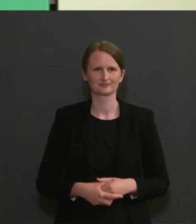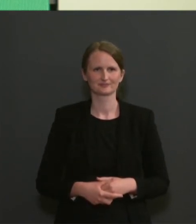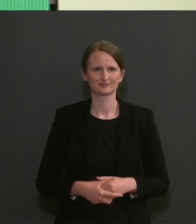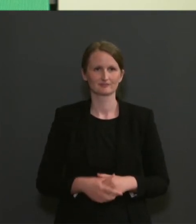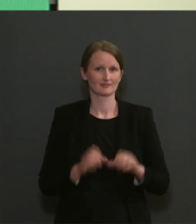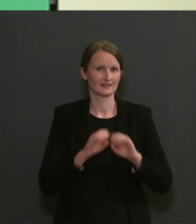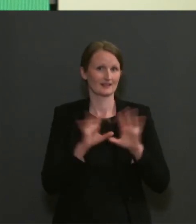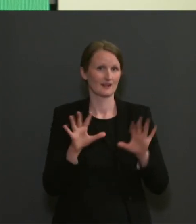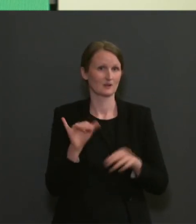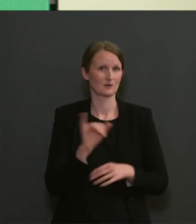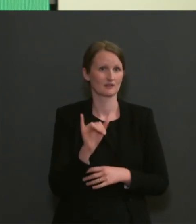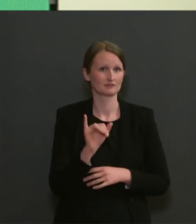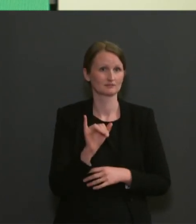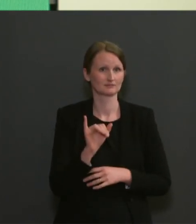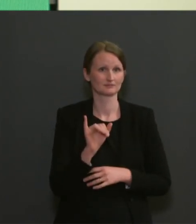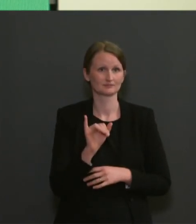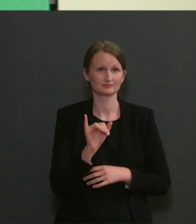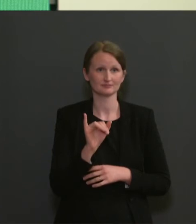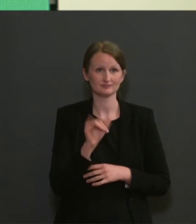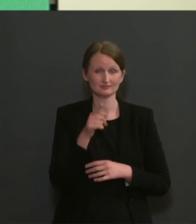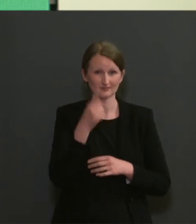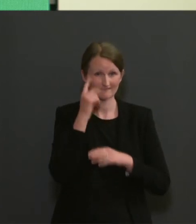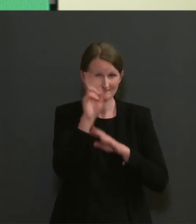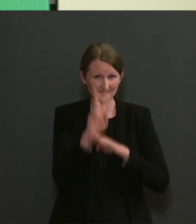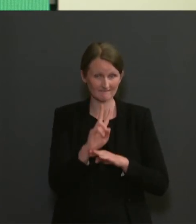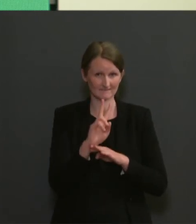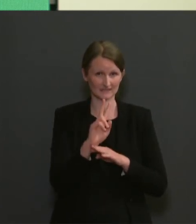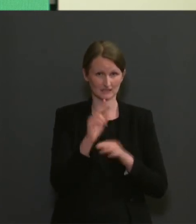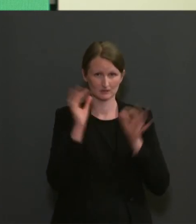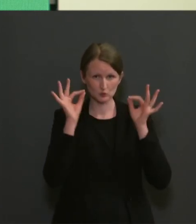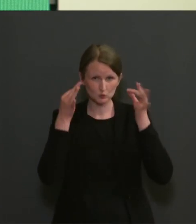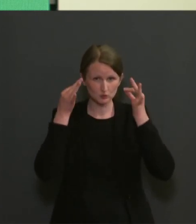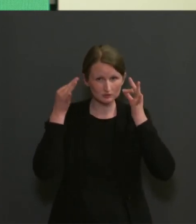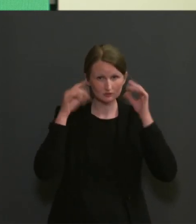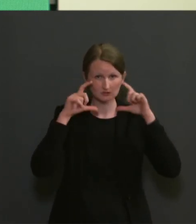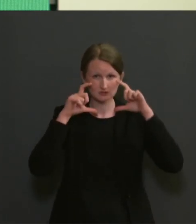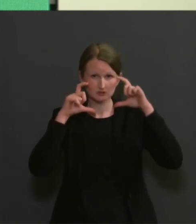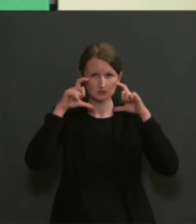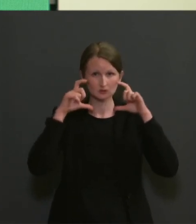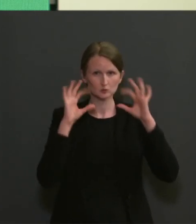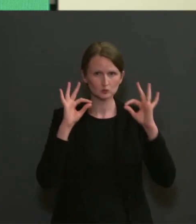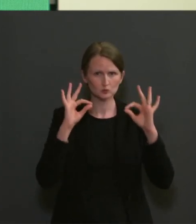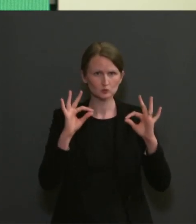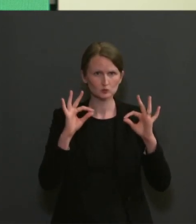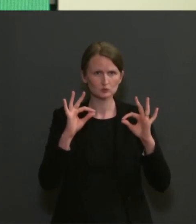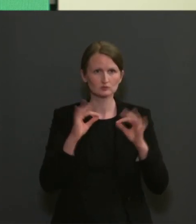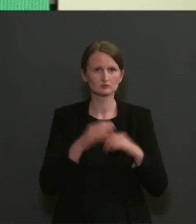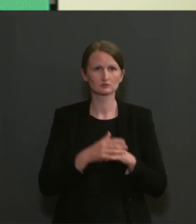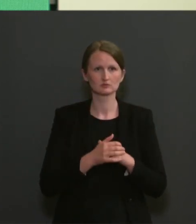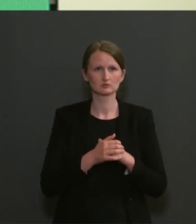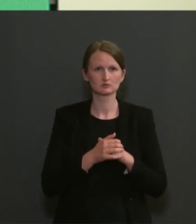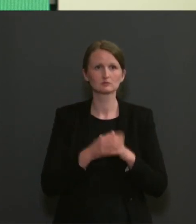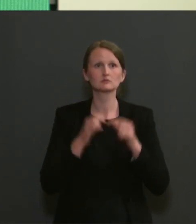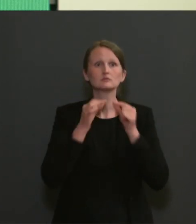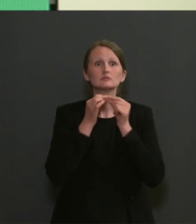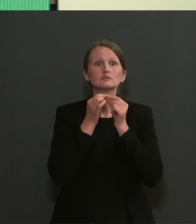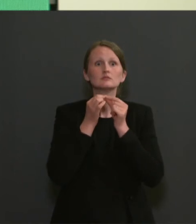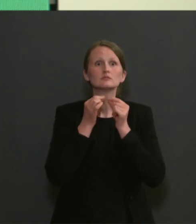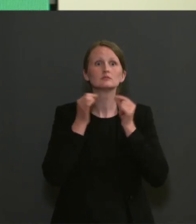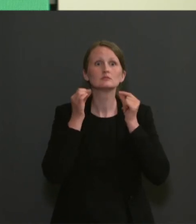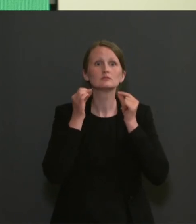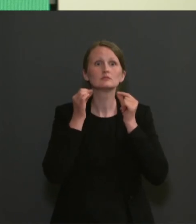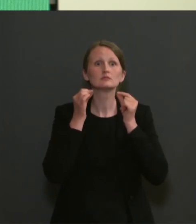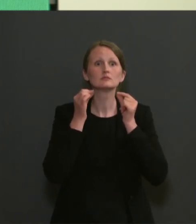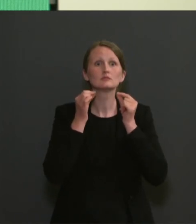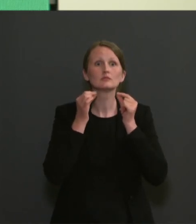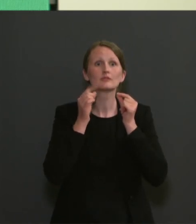faudra réajuster le masque correctement. Vous le ferez en prenant le bas du masque, le bord du masque avec 2 doigts pour